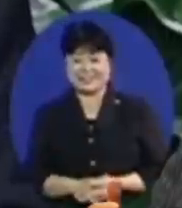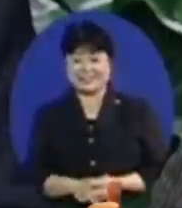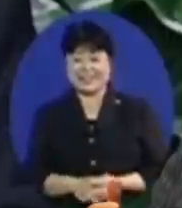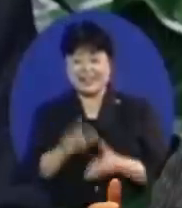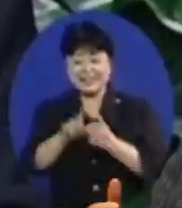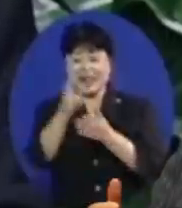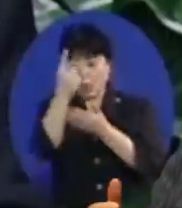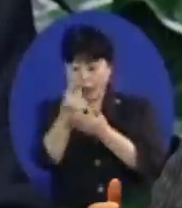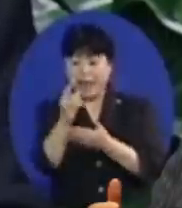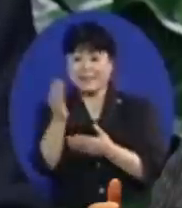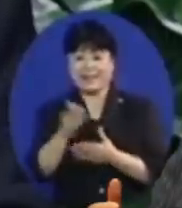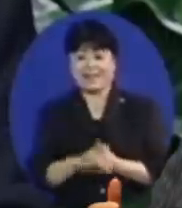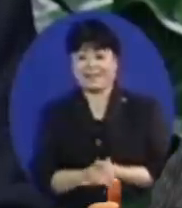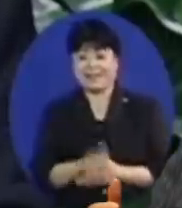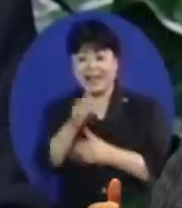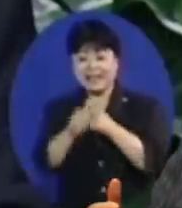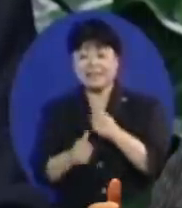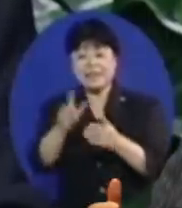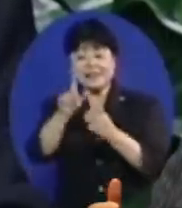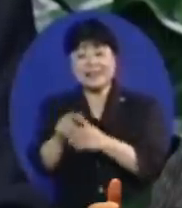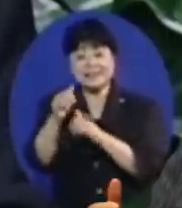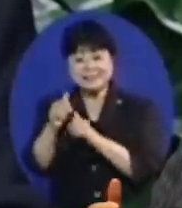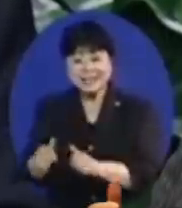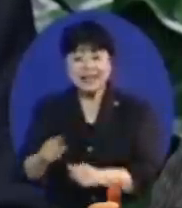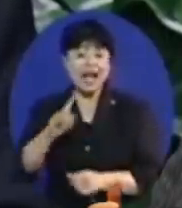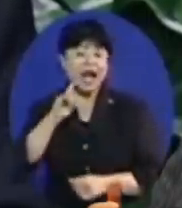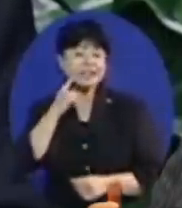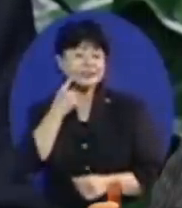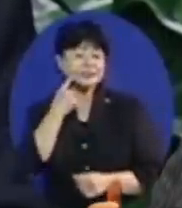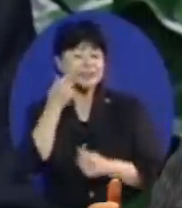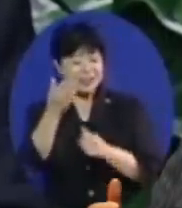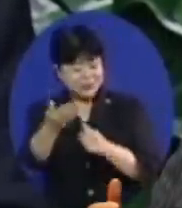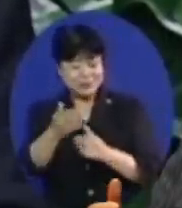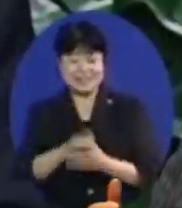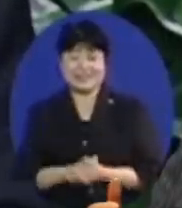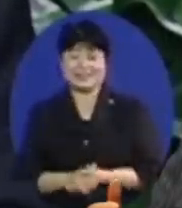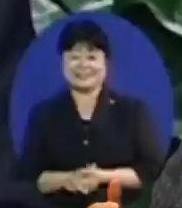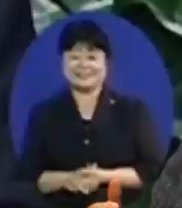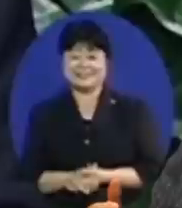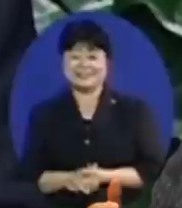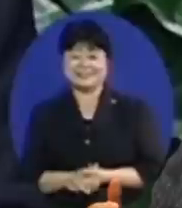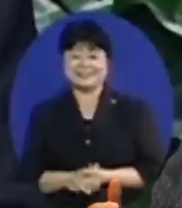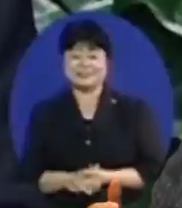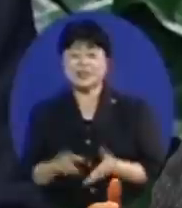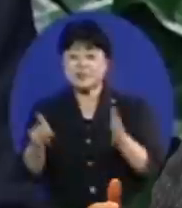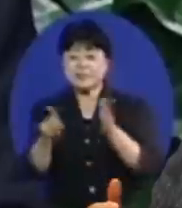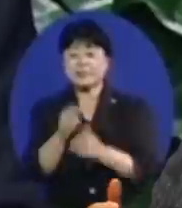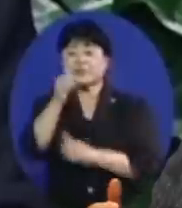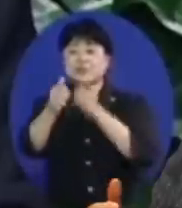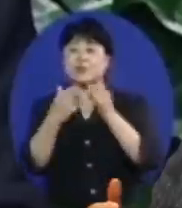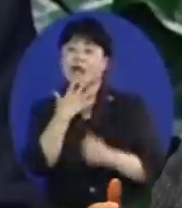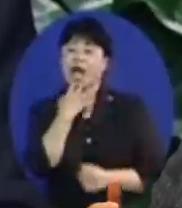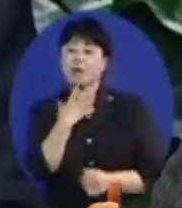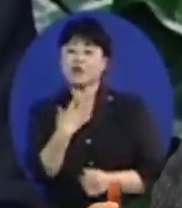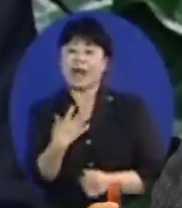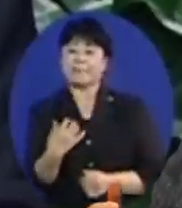때가 와야 되는 것입니다. 하나님은 때를 따라 아름답게 하셨다고 하신 것입니다. 우리 믿음의 조상